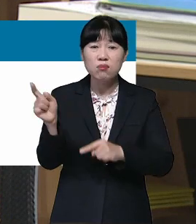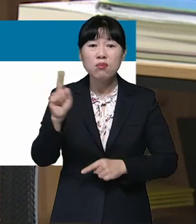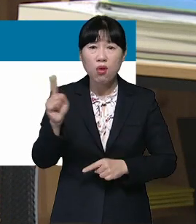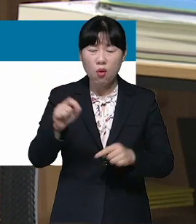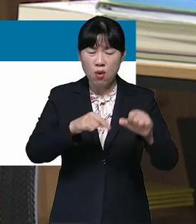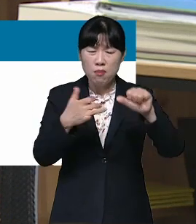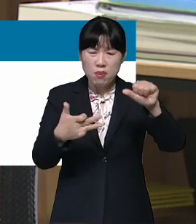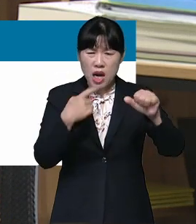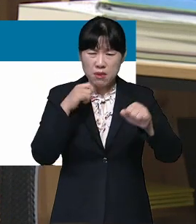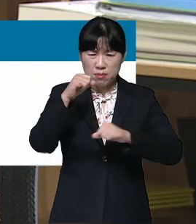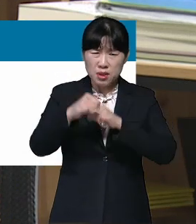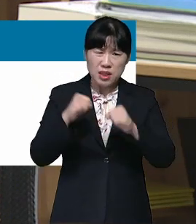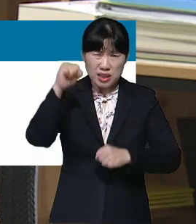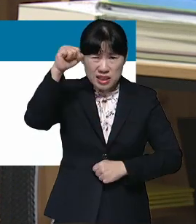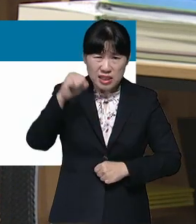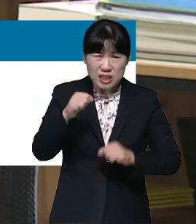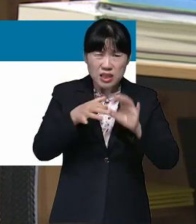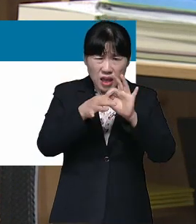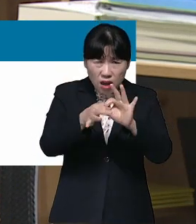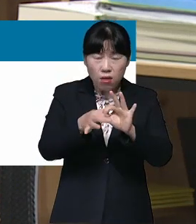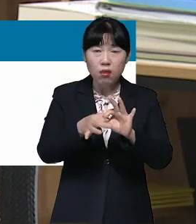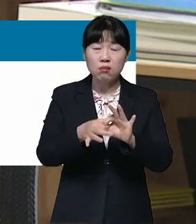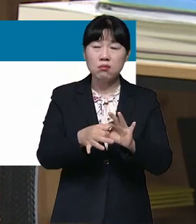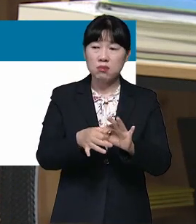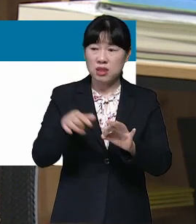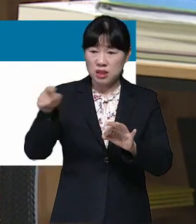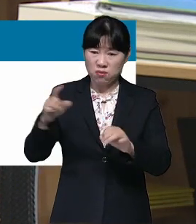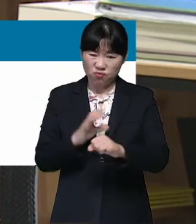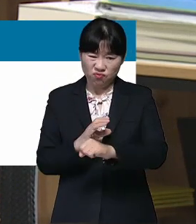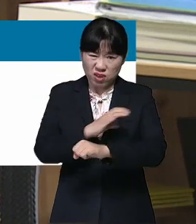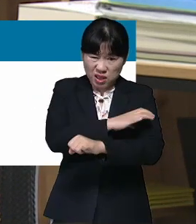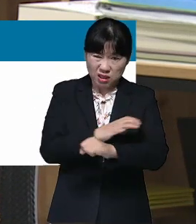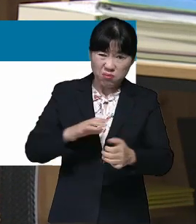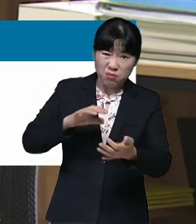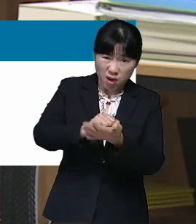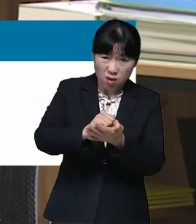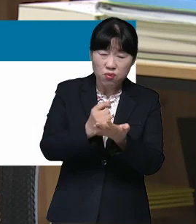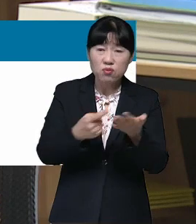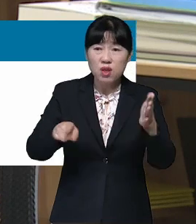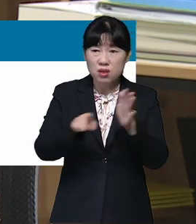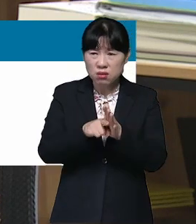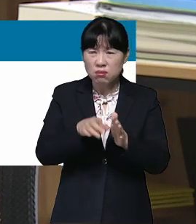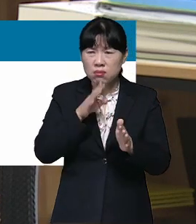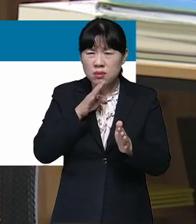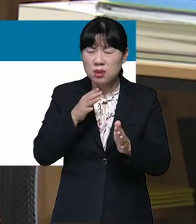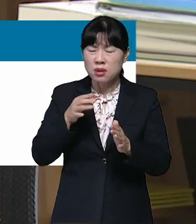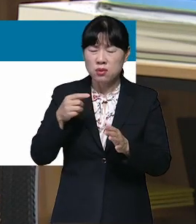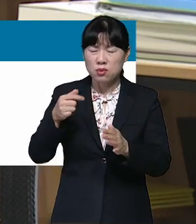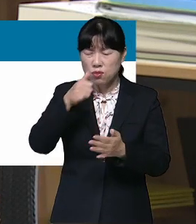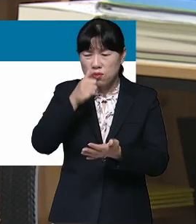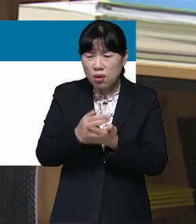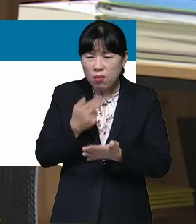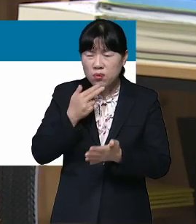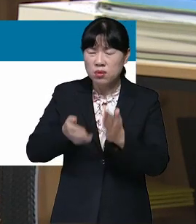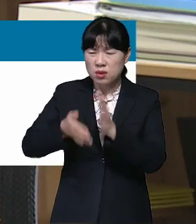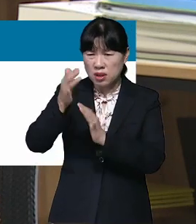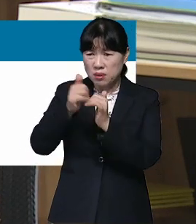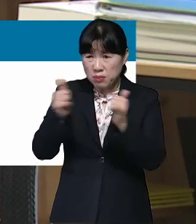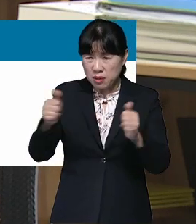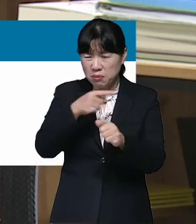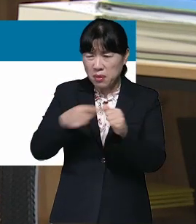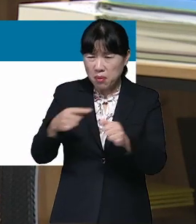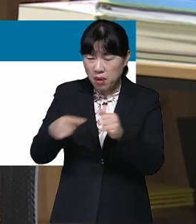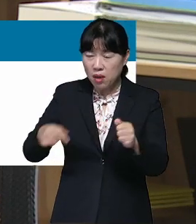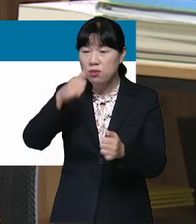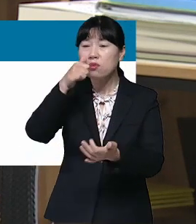월 판 민족운동 관련해서 본인의 권력 작업을 위해서 무고한 관계시 밀 학사 반 글은